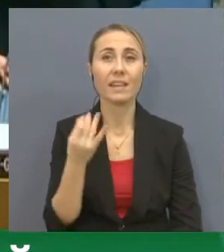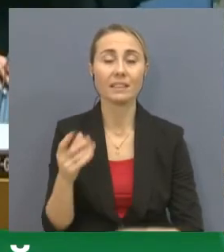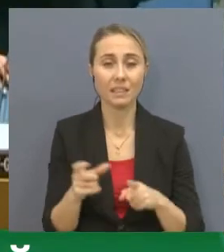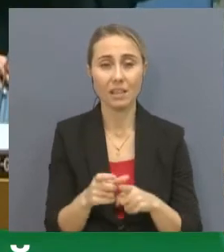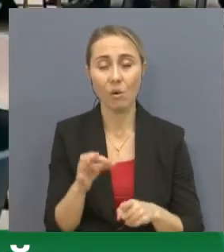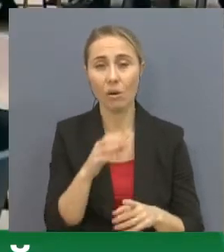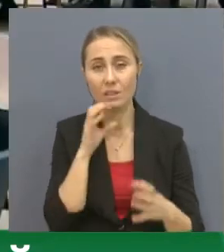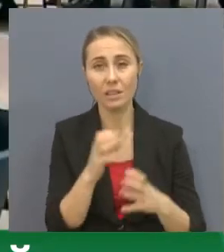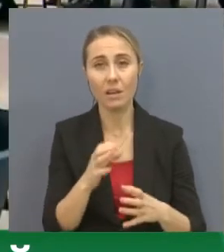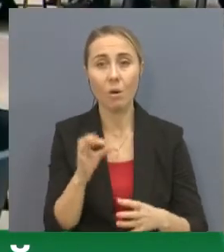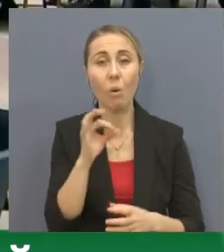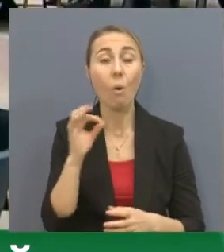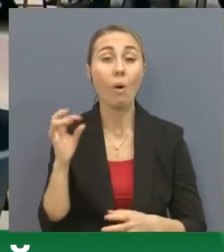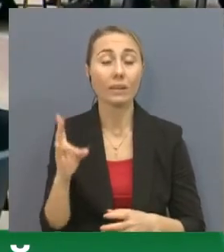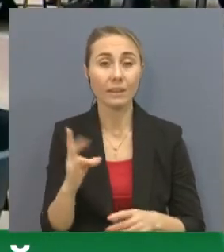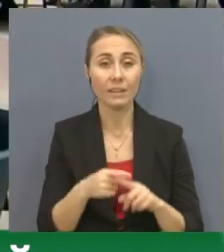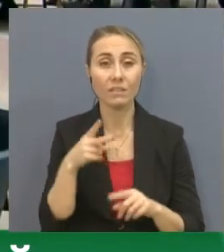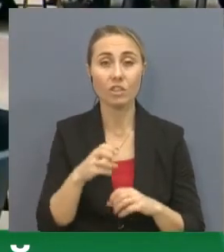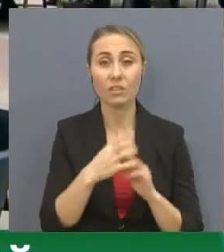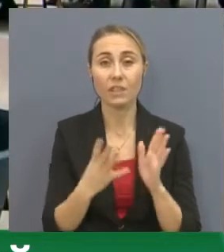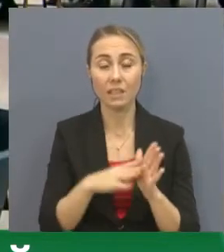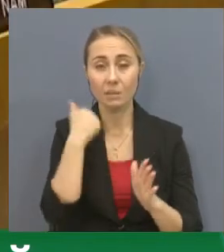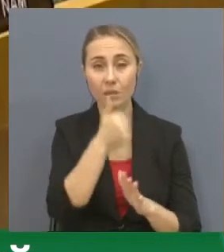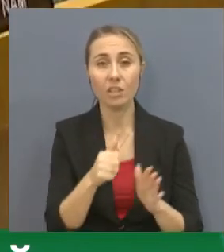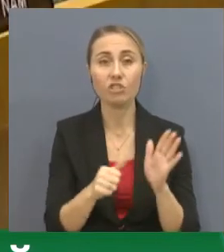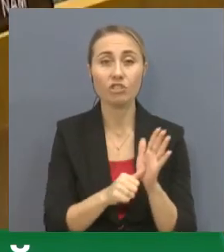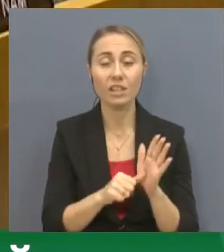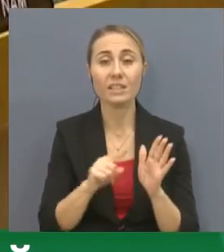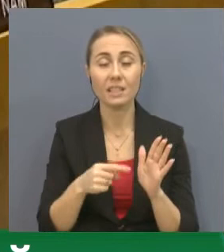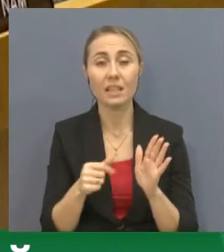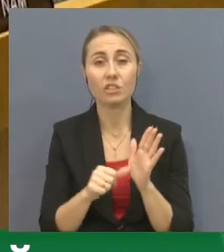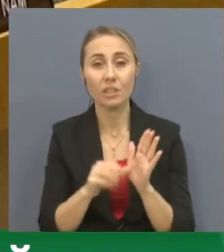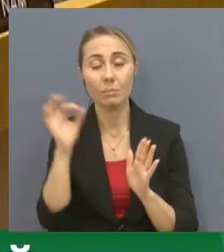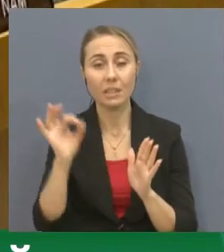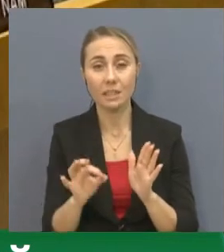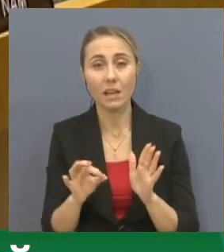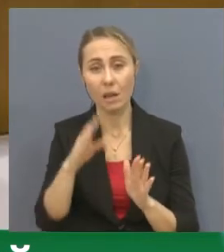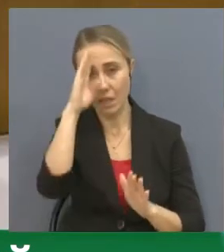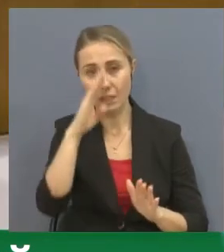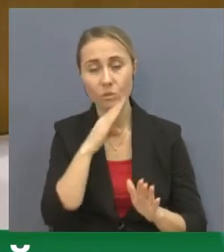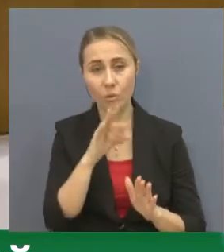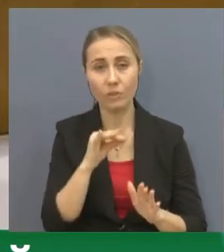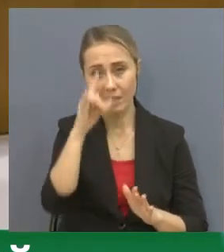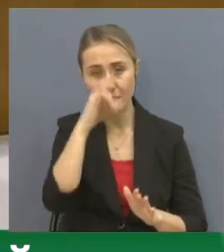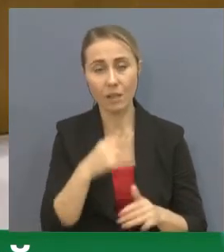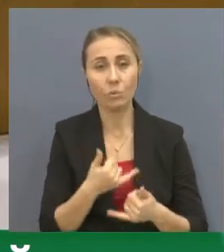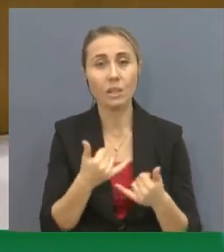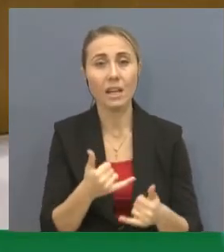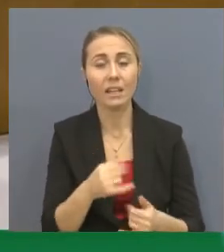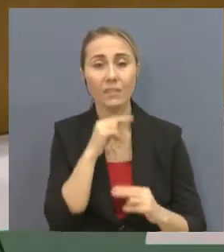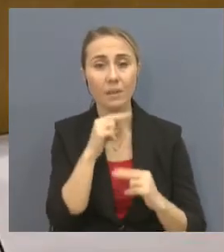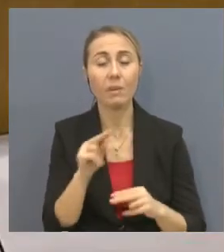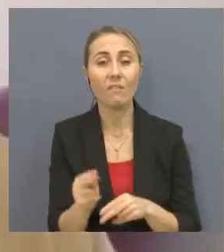заботе по данным оон 2019 году только 6,6 процента отцов казахстане уделять внимание воспитанию